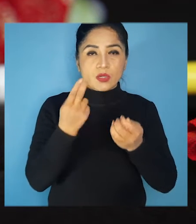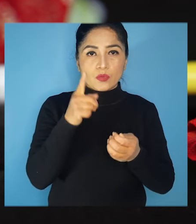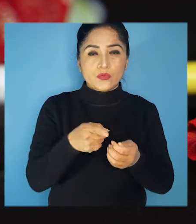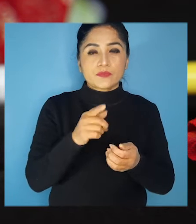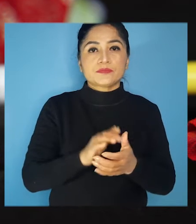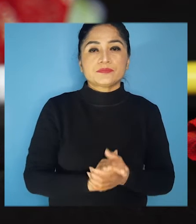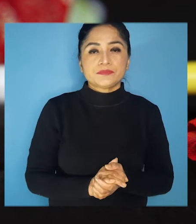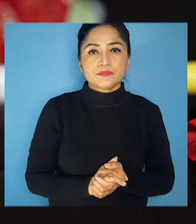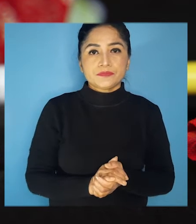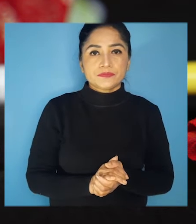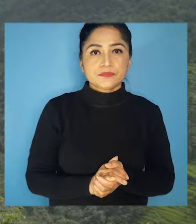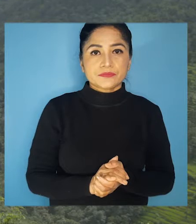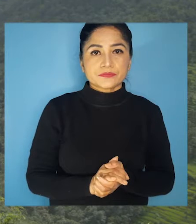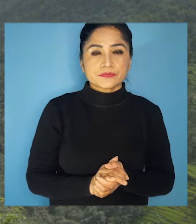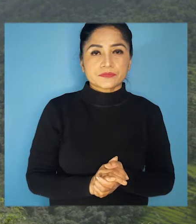हौँ।